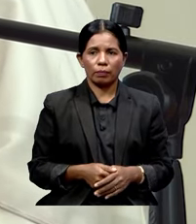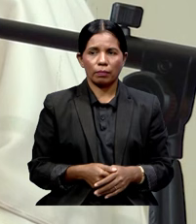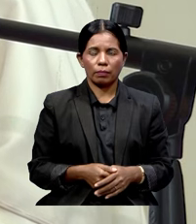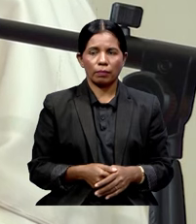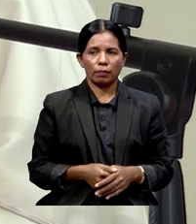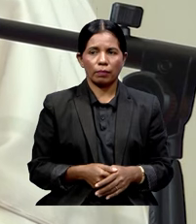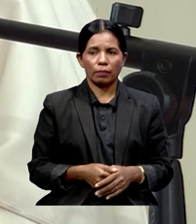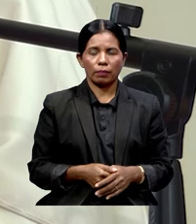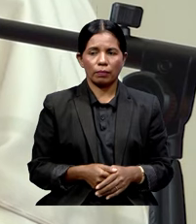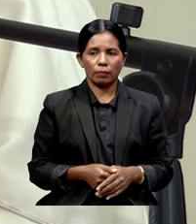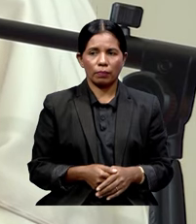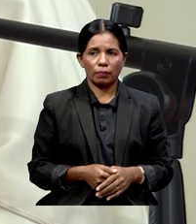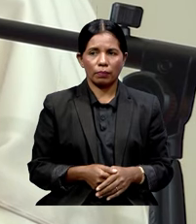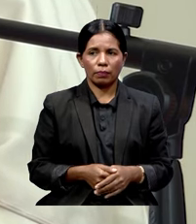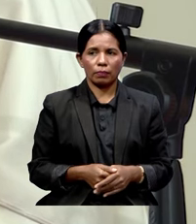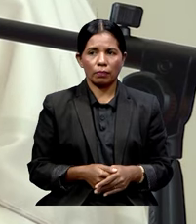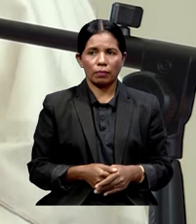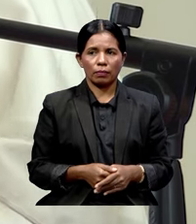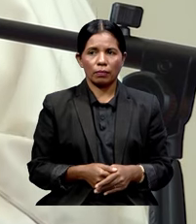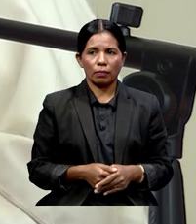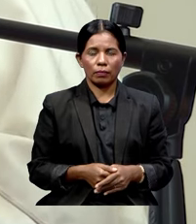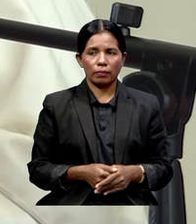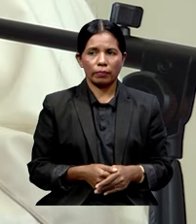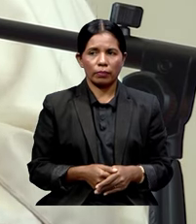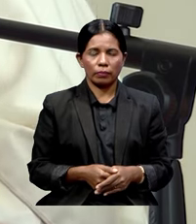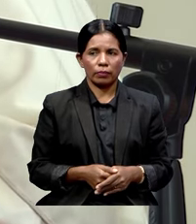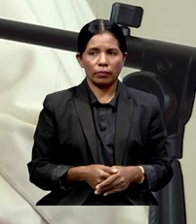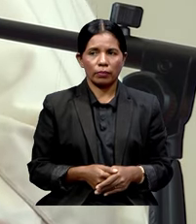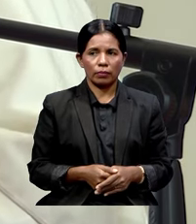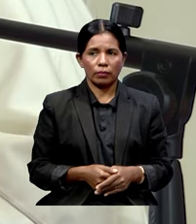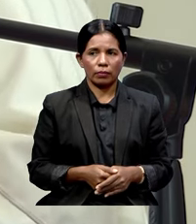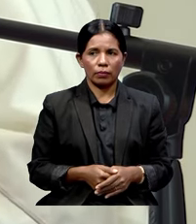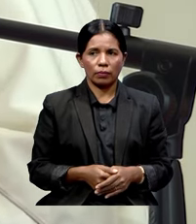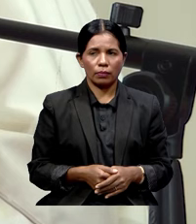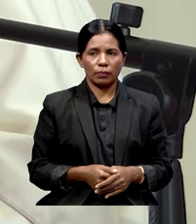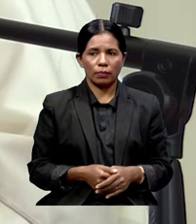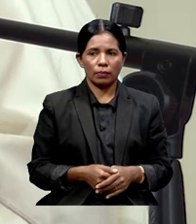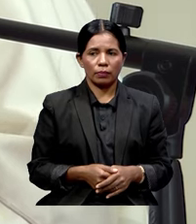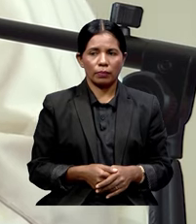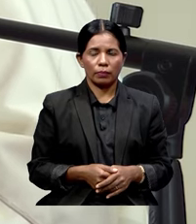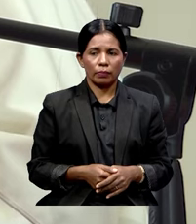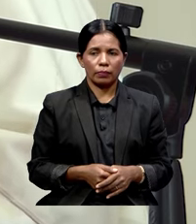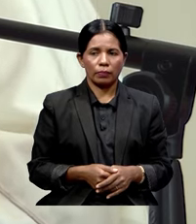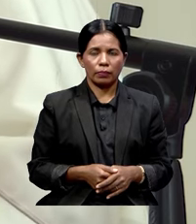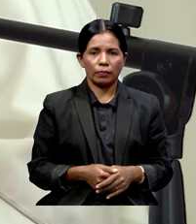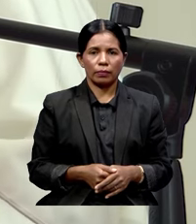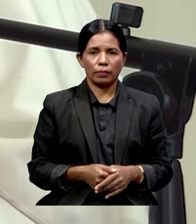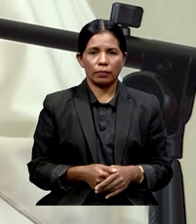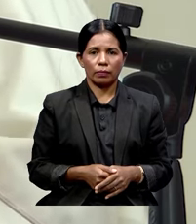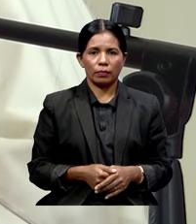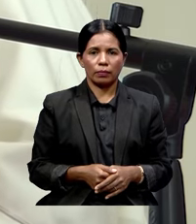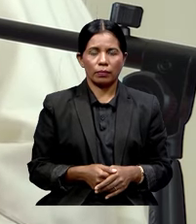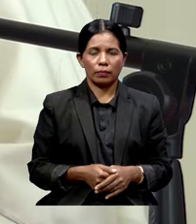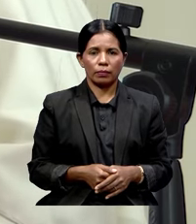auspico vivamente che la fede non si riduca mai all'osservanza di riti